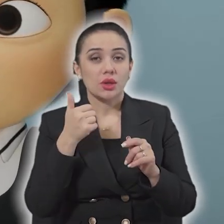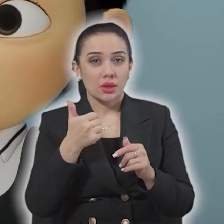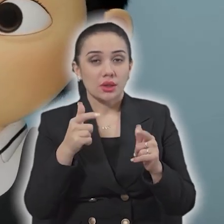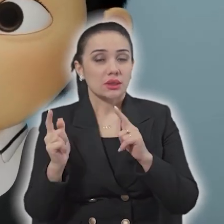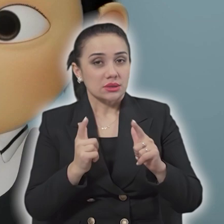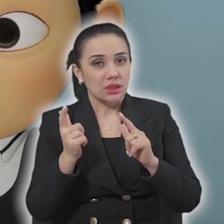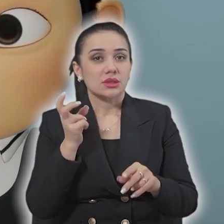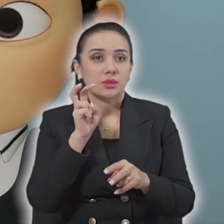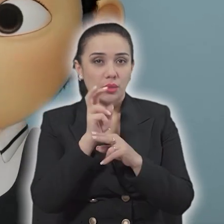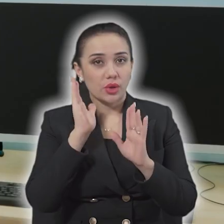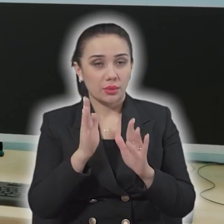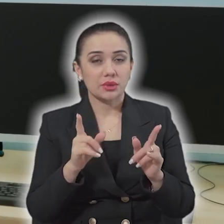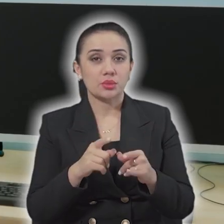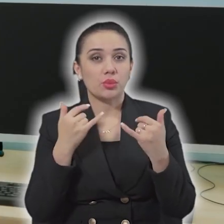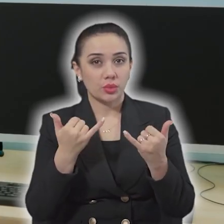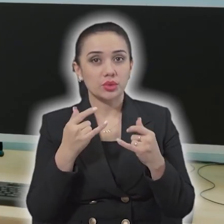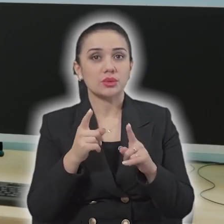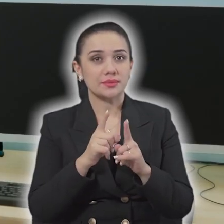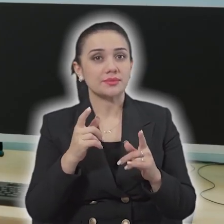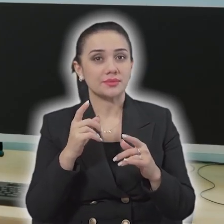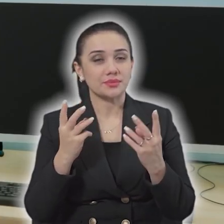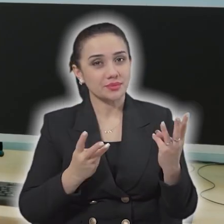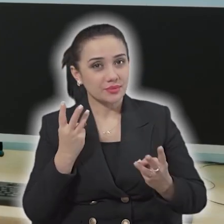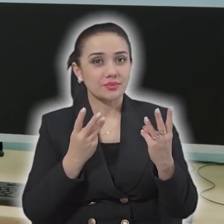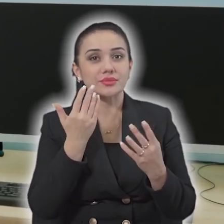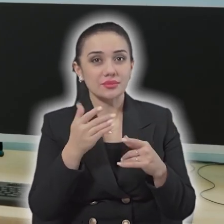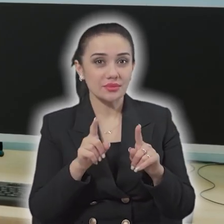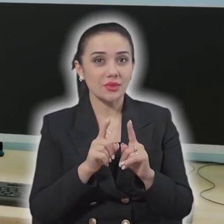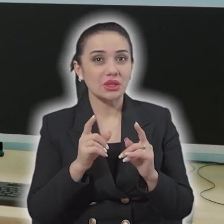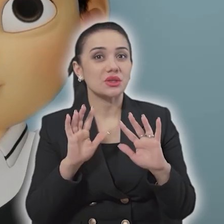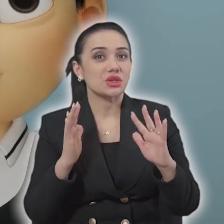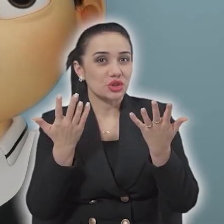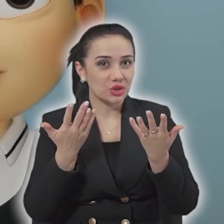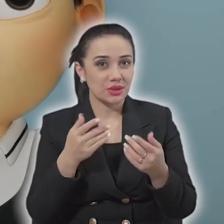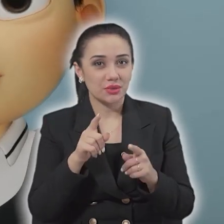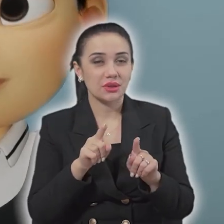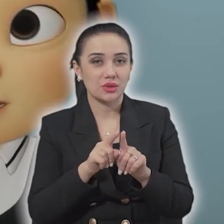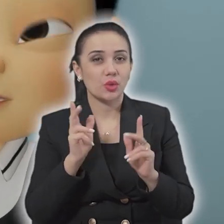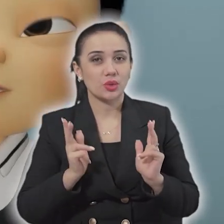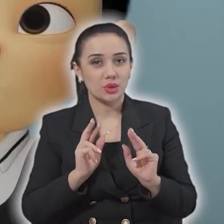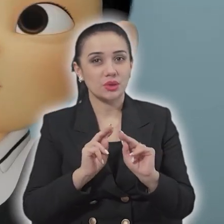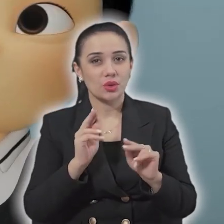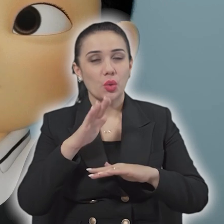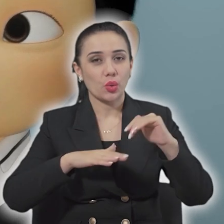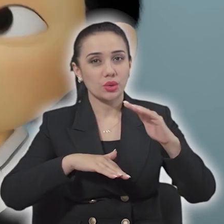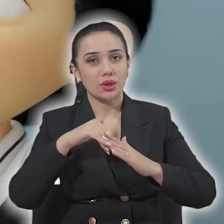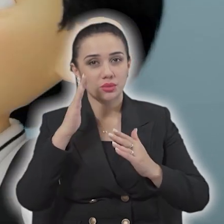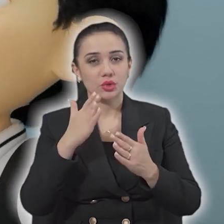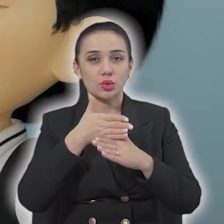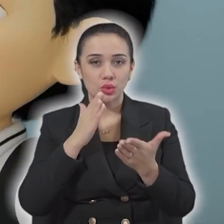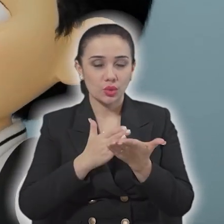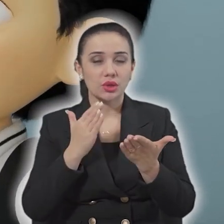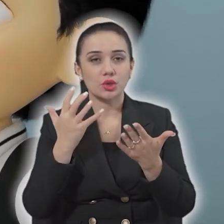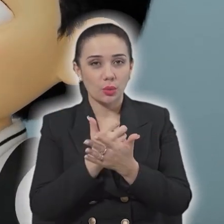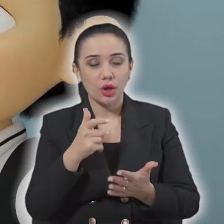ham yaxshilab tayyorlanib boraman. Bugun ancha shijoatlisan, tinchlikmi? Ustoz darsda Hunar bo'lsa qo'lingda